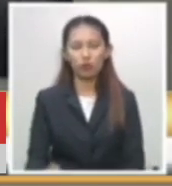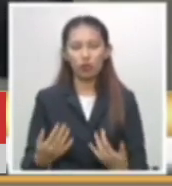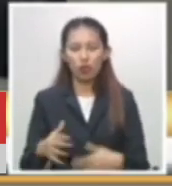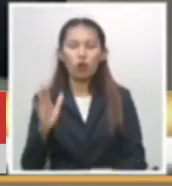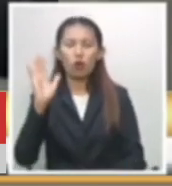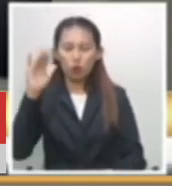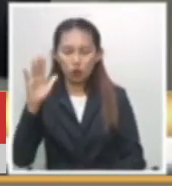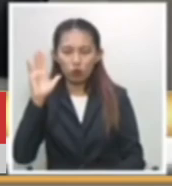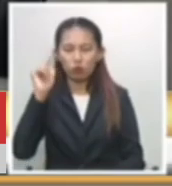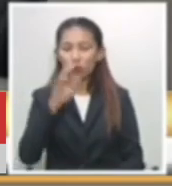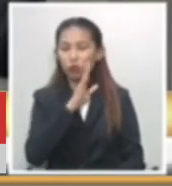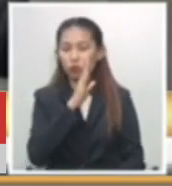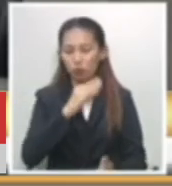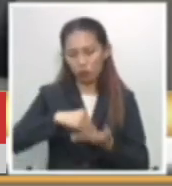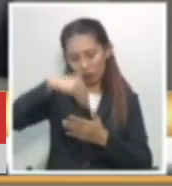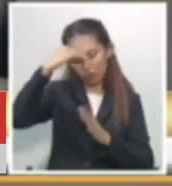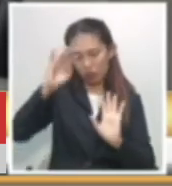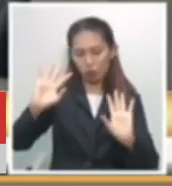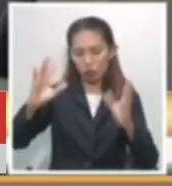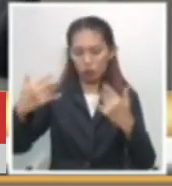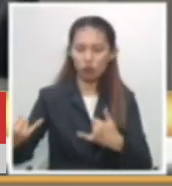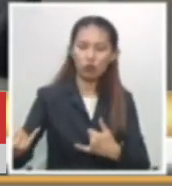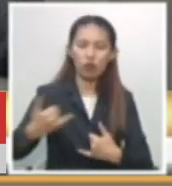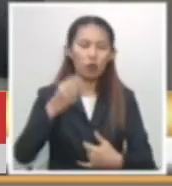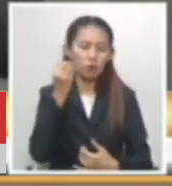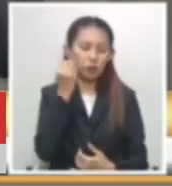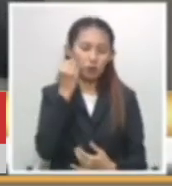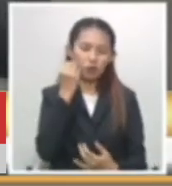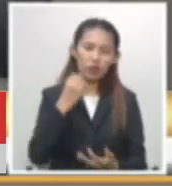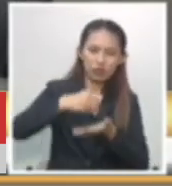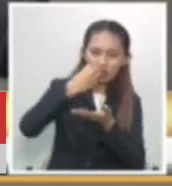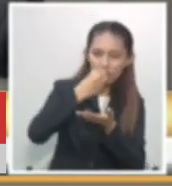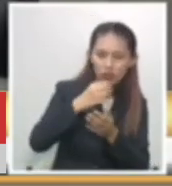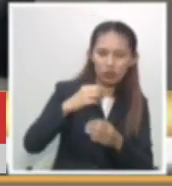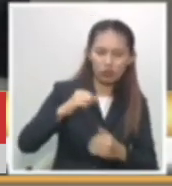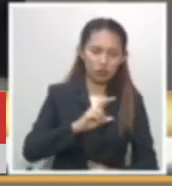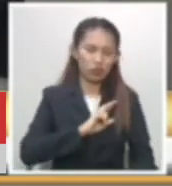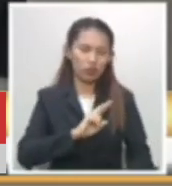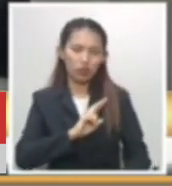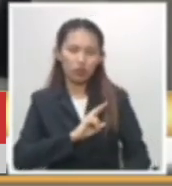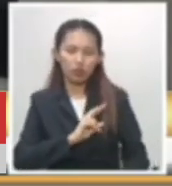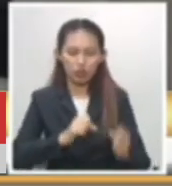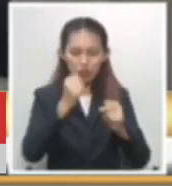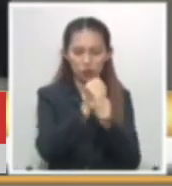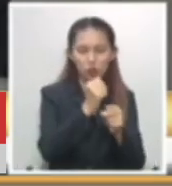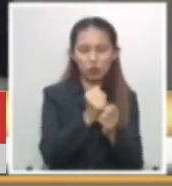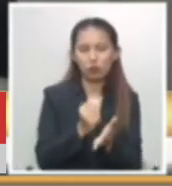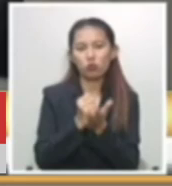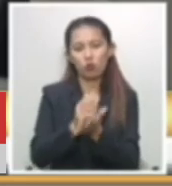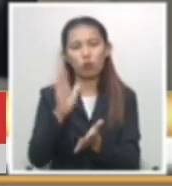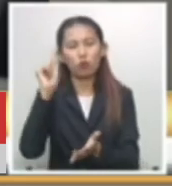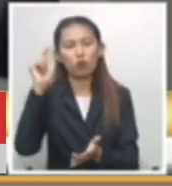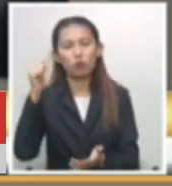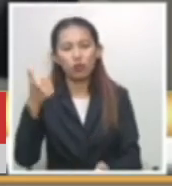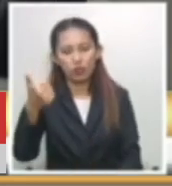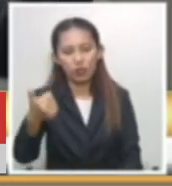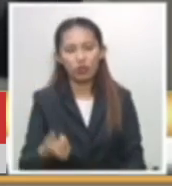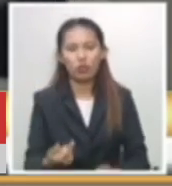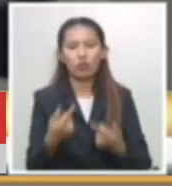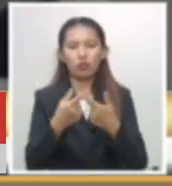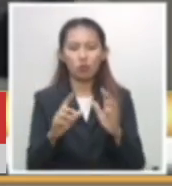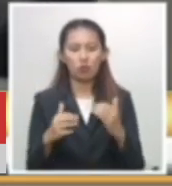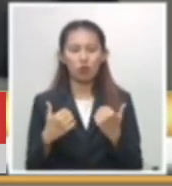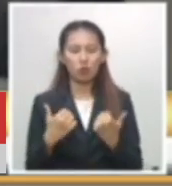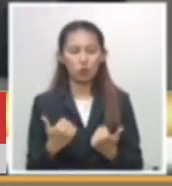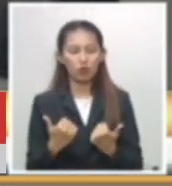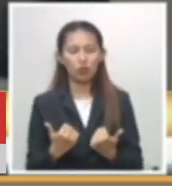าบ้านเองหาอะไรรับประทานเองแล้วเขาก็ออกไปทำงานช่วยพ่อแม่ได้วันนี้ผู้ปกครองโรงเรียน